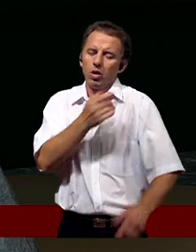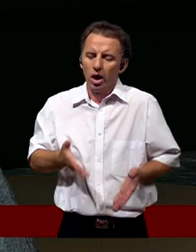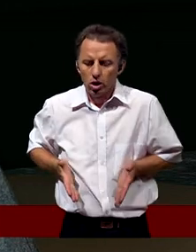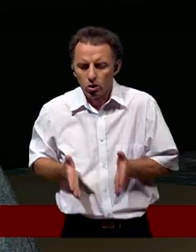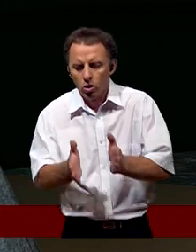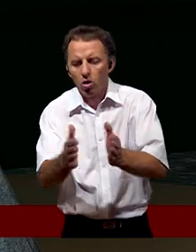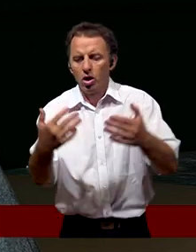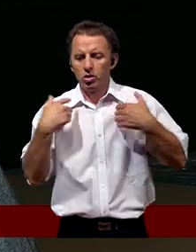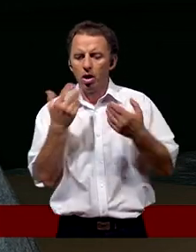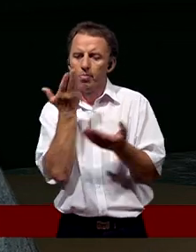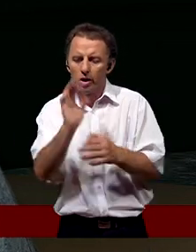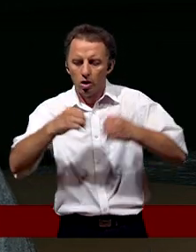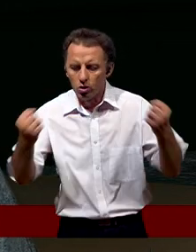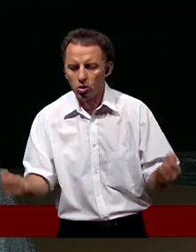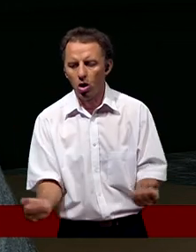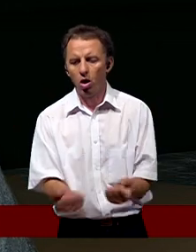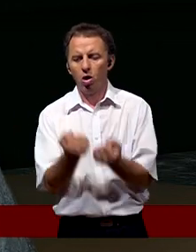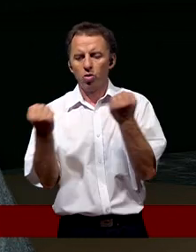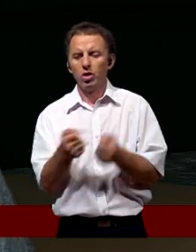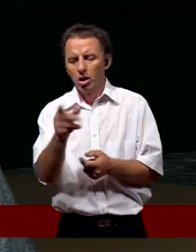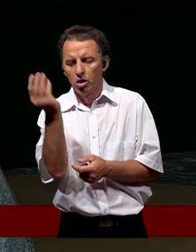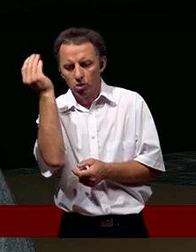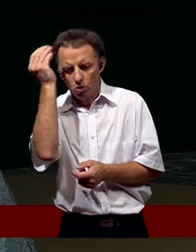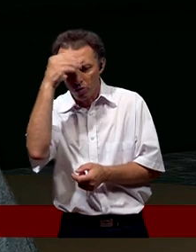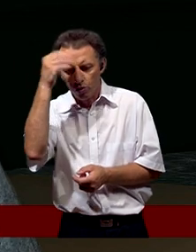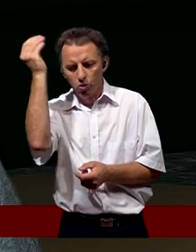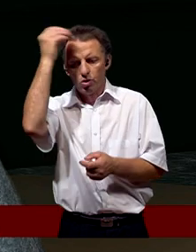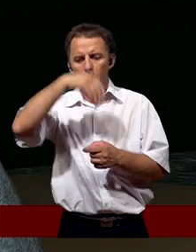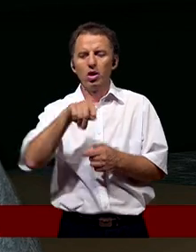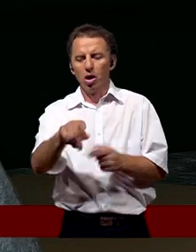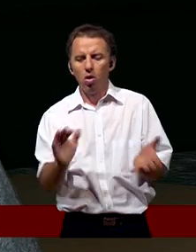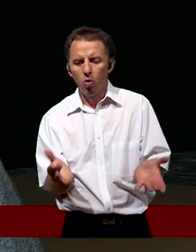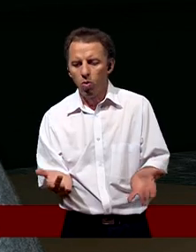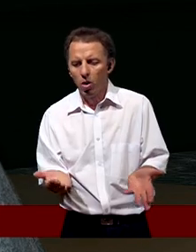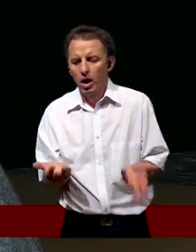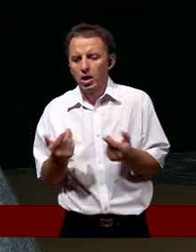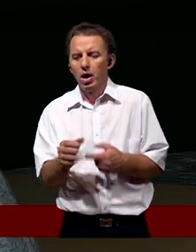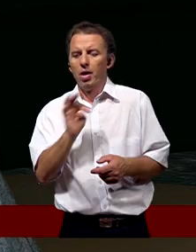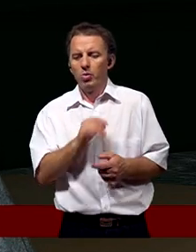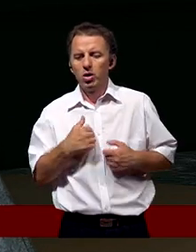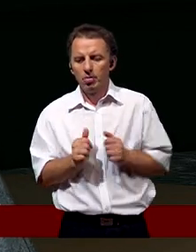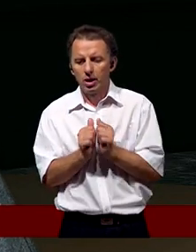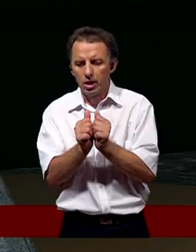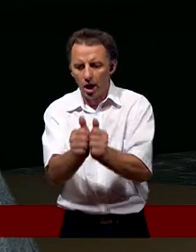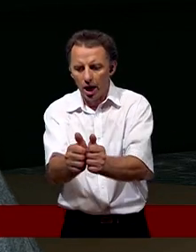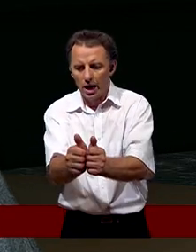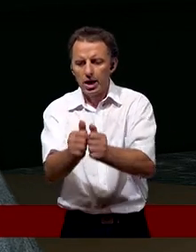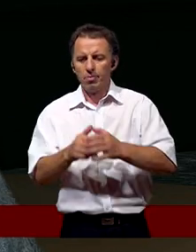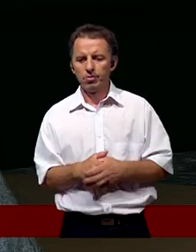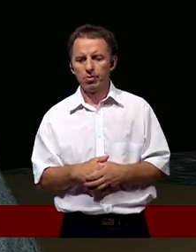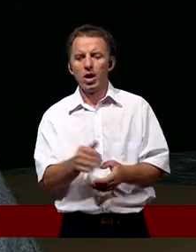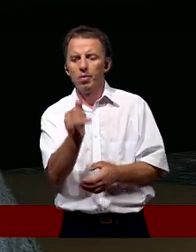naszego życia, ale ważne jest, żeby do tego dążyć, żeby się tego uczyć. Czy to jest łatwe? Moim zdaniem,